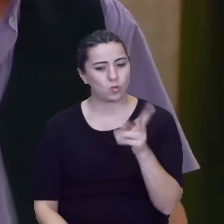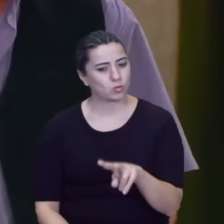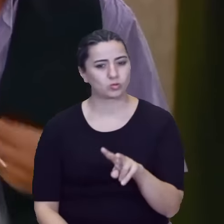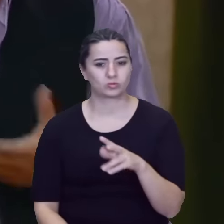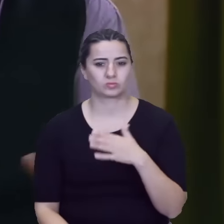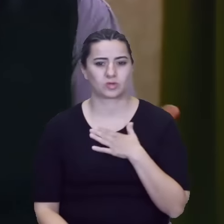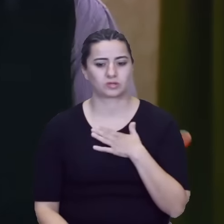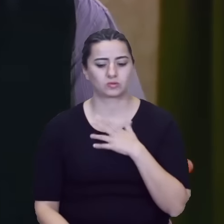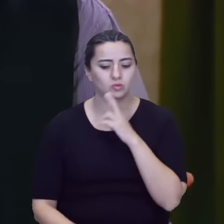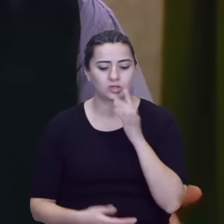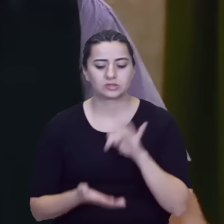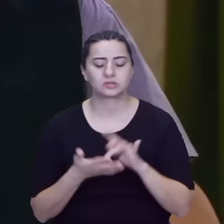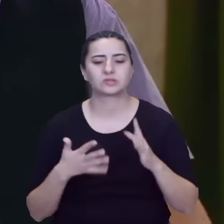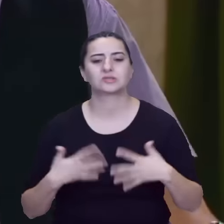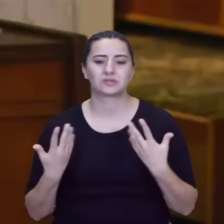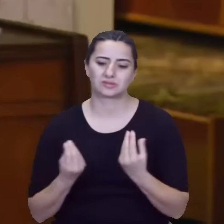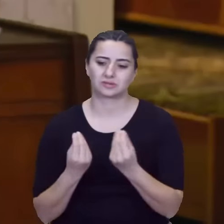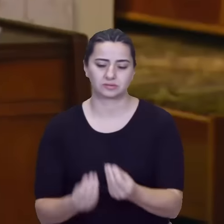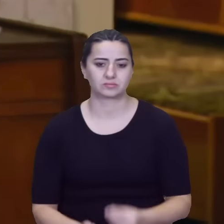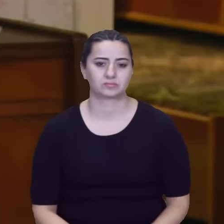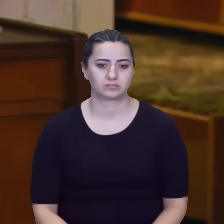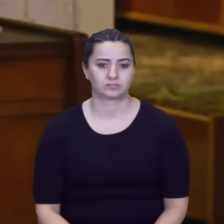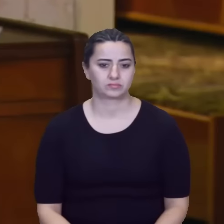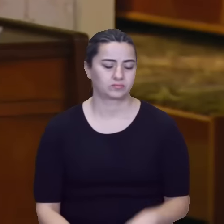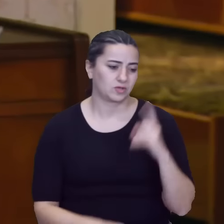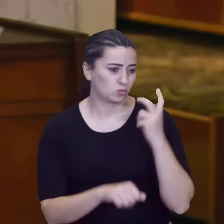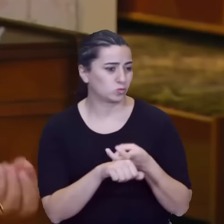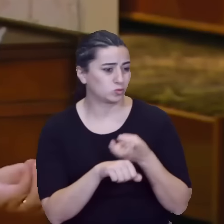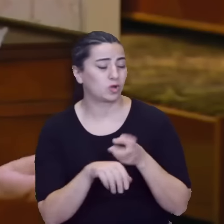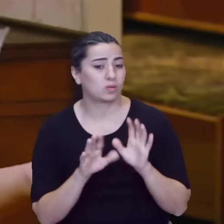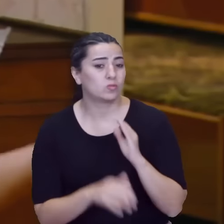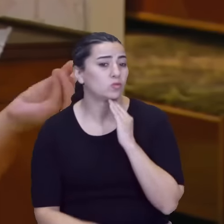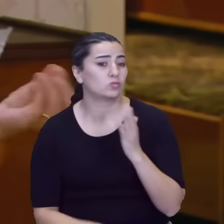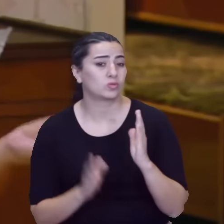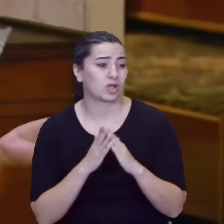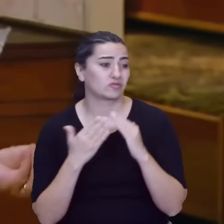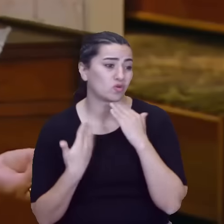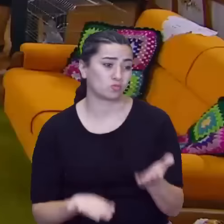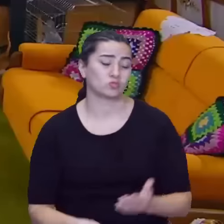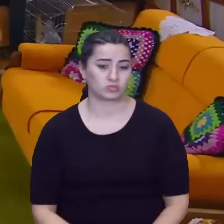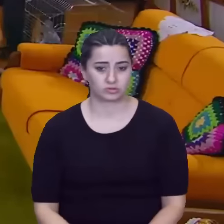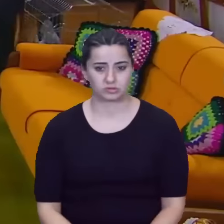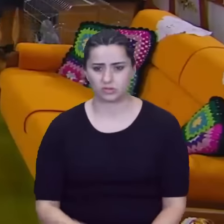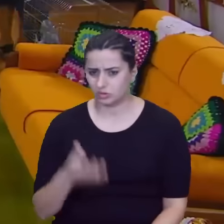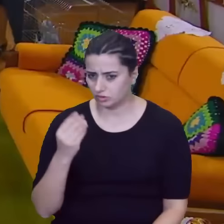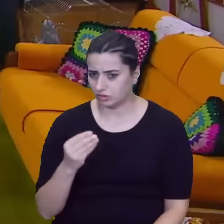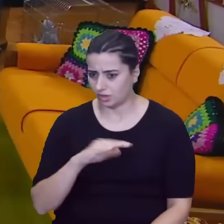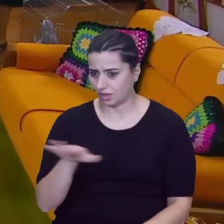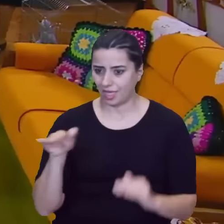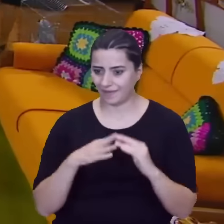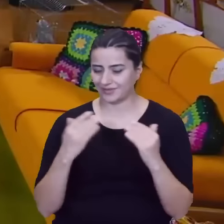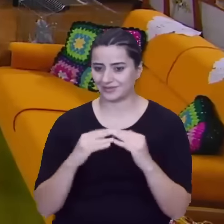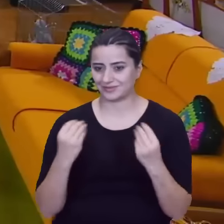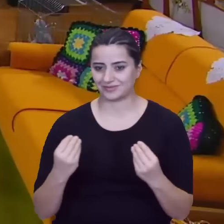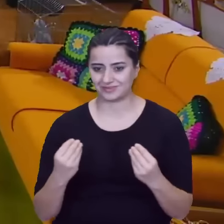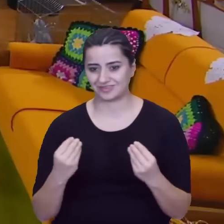mölür. Yani günaha girmeyin boşu boşuna. Alın siz bunu. Kurusun ama ya olmuyor, evde de olmuyor gerçekten. Olur ya, bak yakıştı ya buraya.